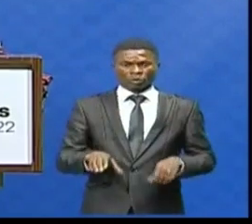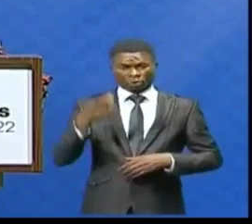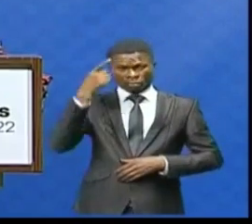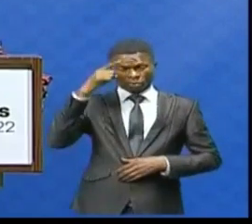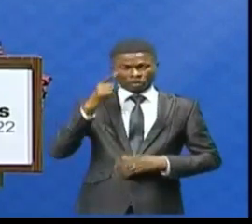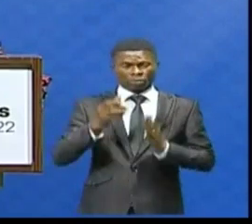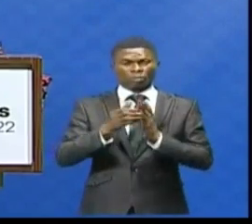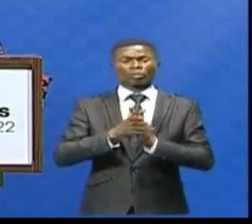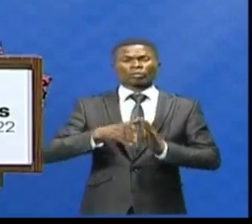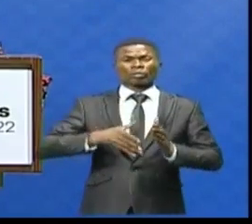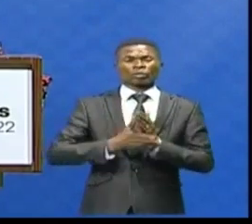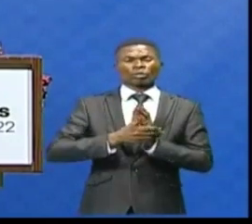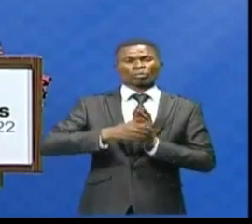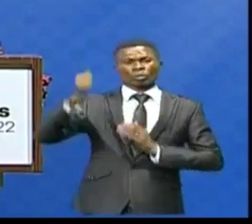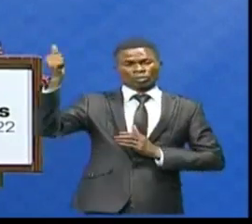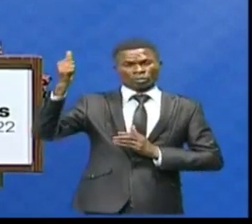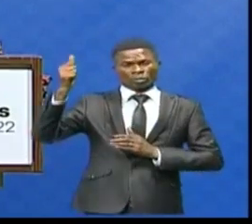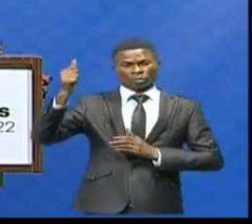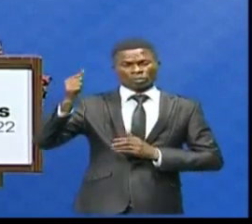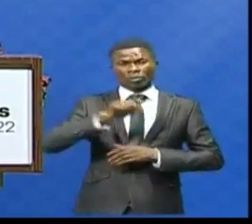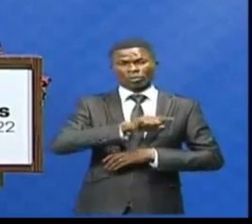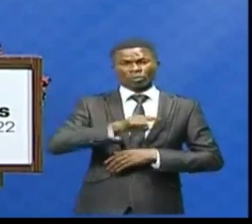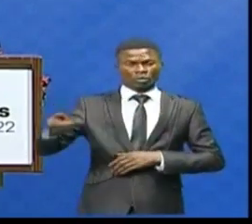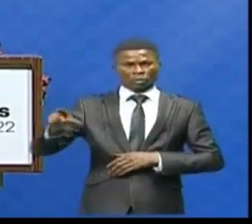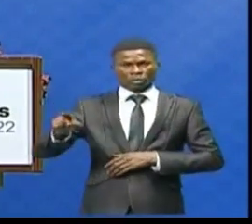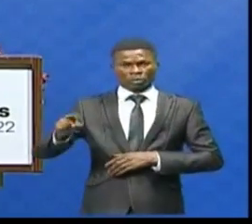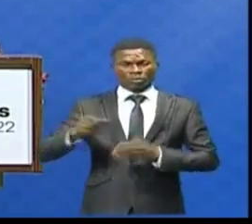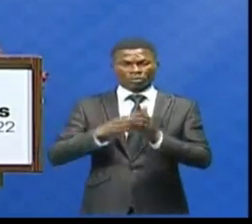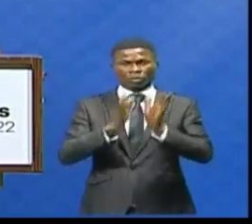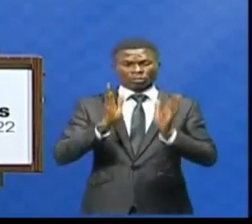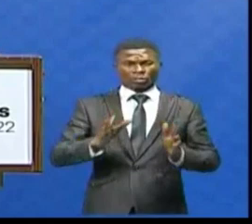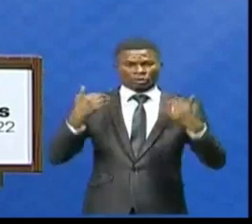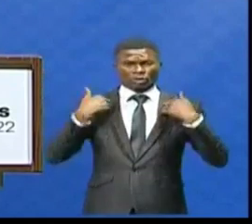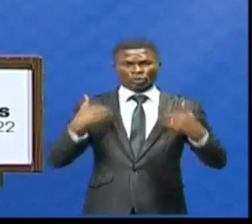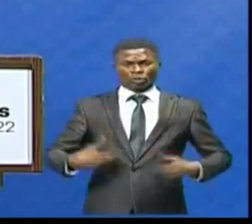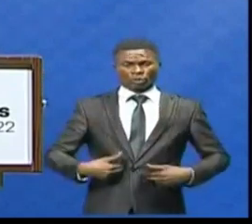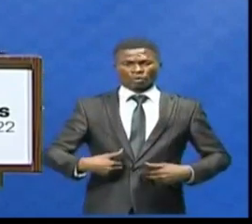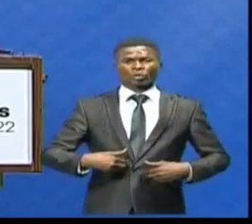la qualification du Millenium Challenge Corporation